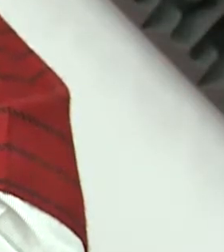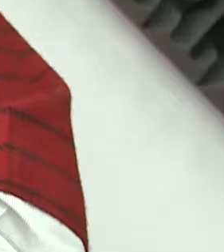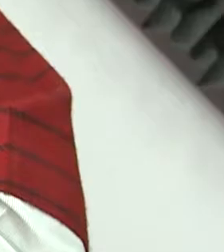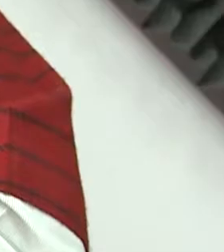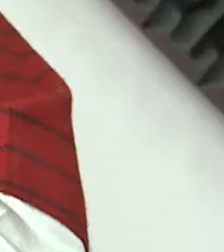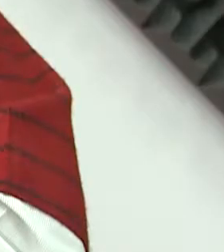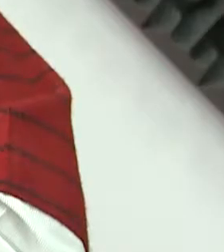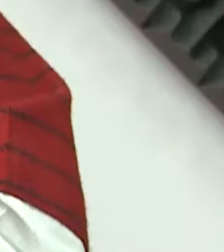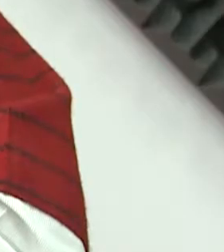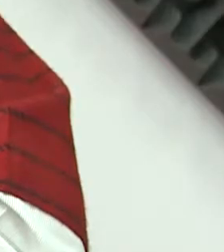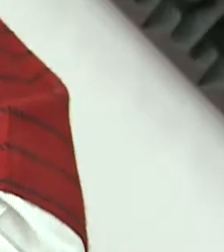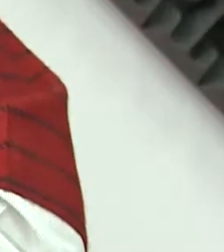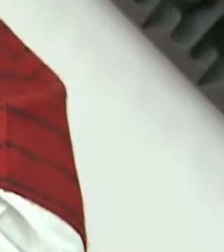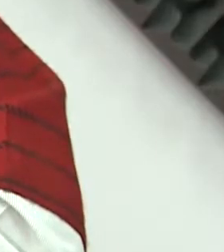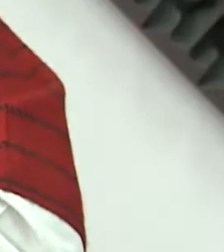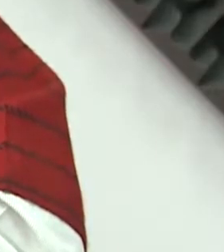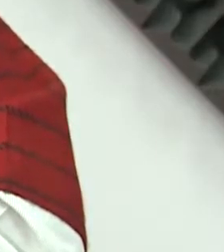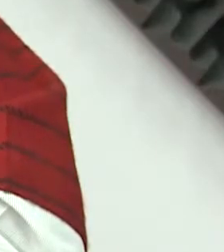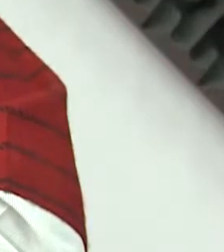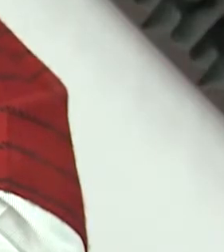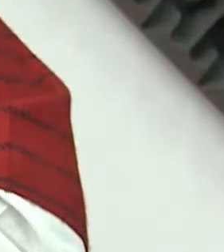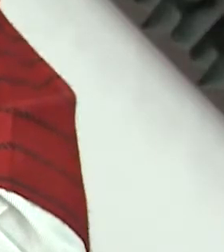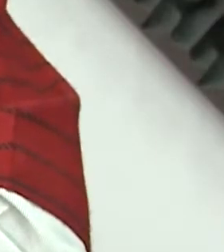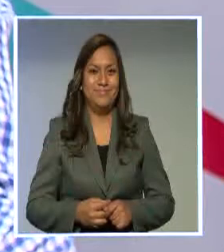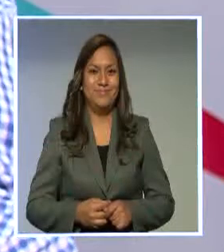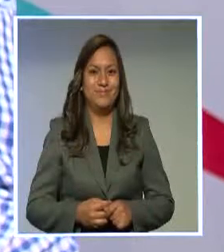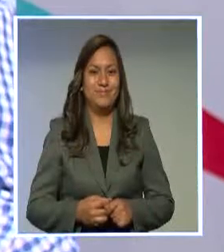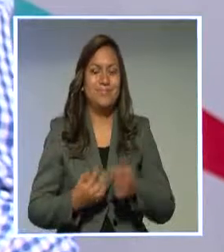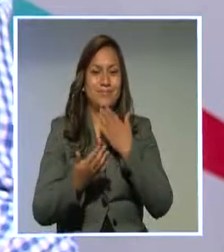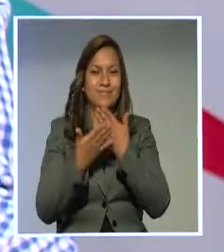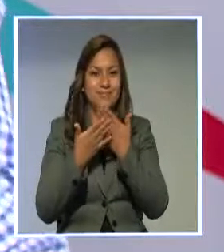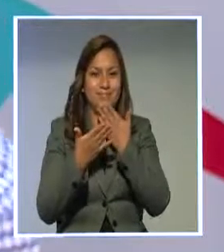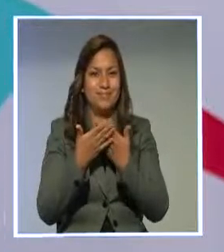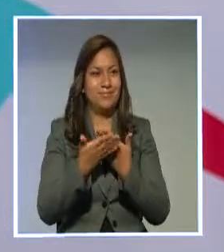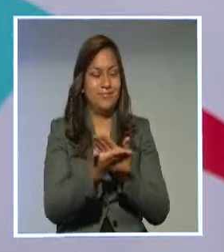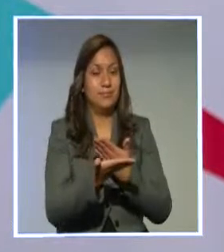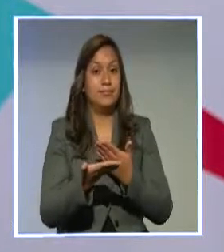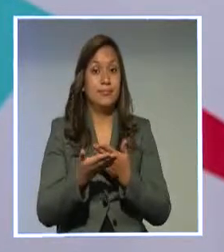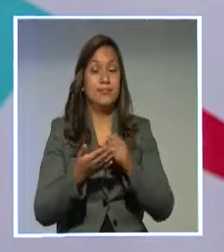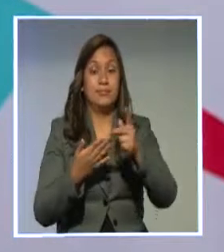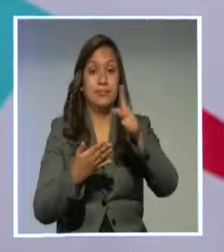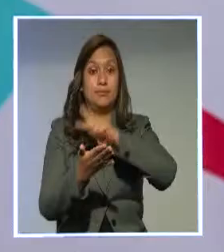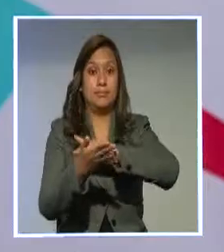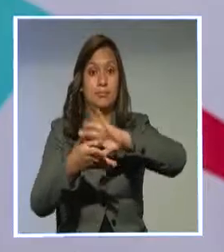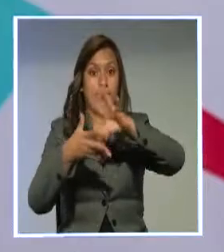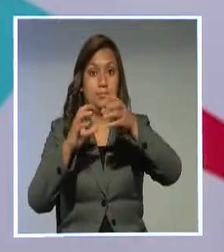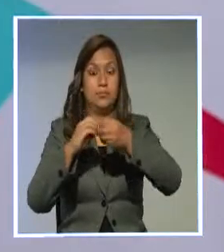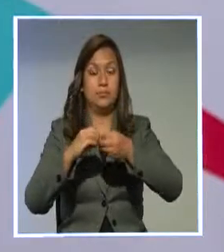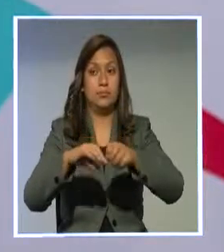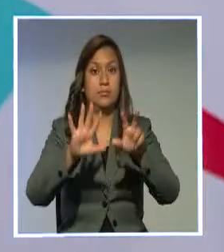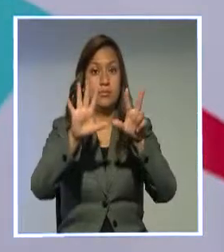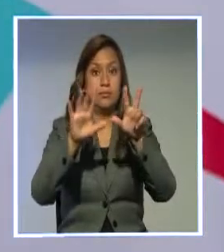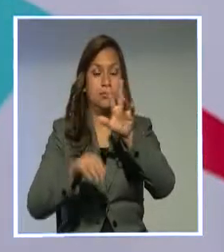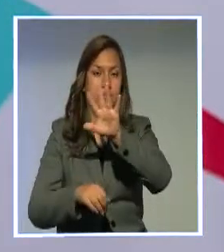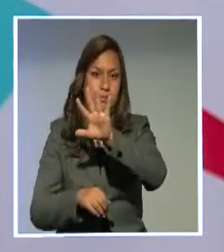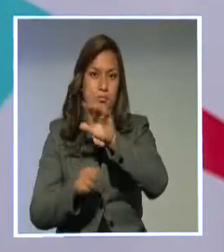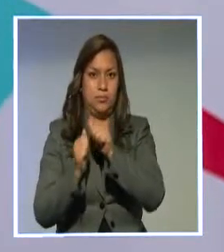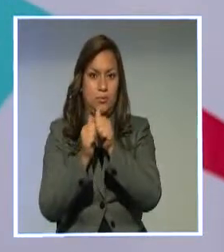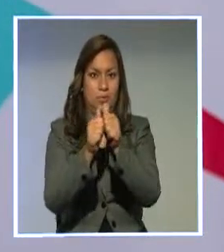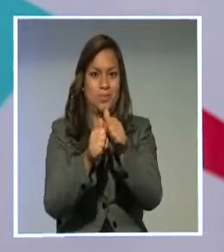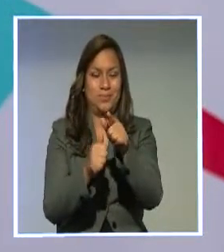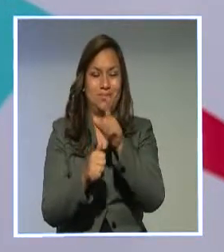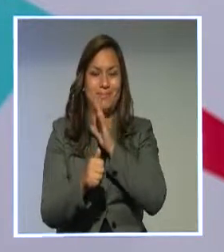kaipika riksichikun, huillachikun. Mashi Ramón. Bueno, muy bien. Estamos en el programa 85 Contigo de Ley, finalizando